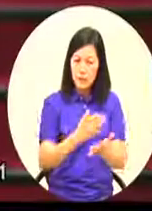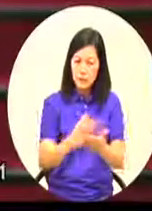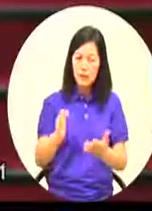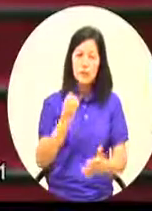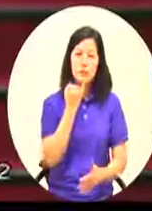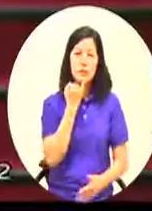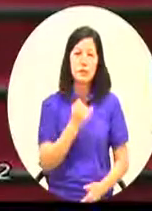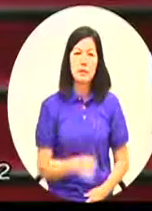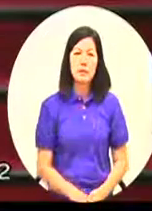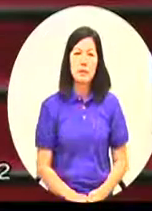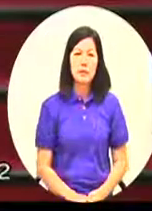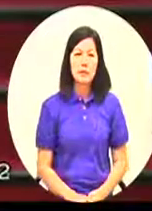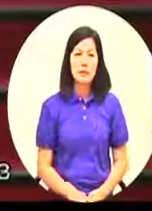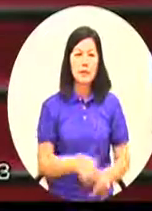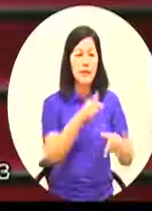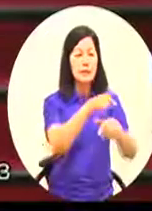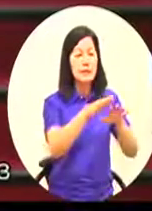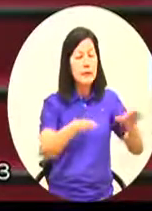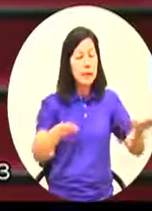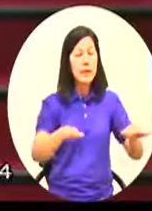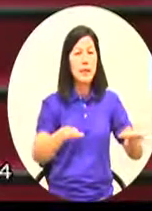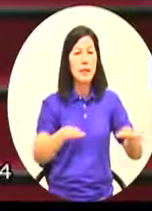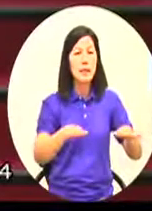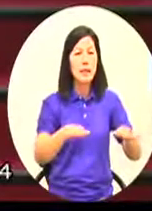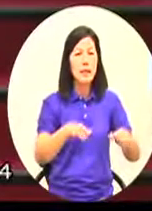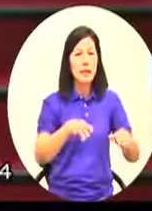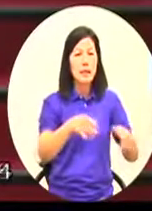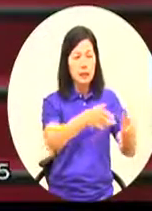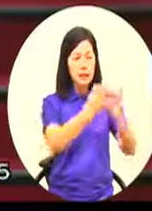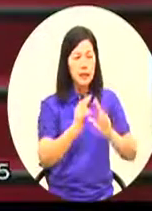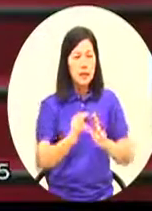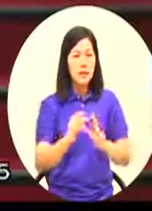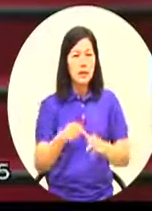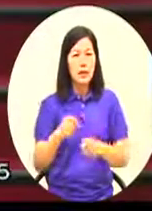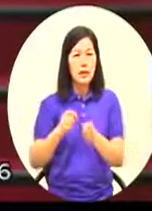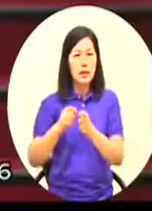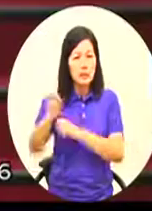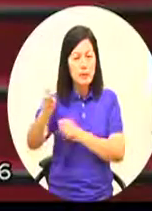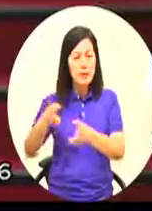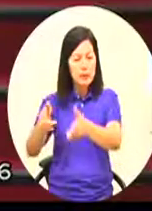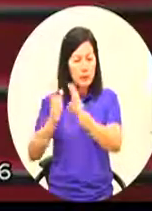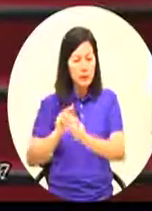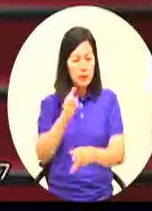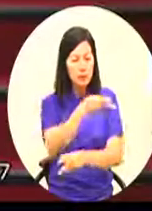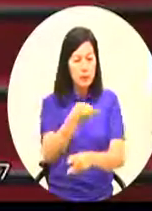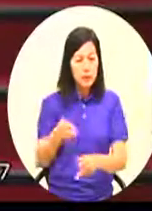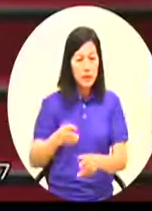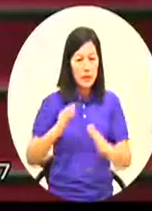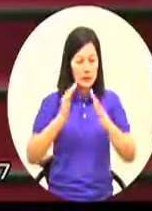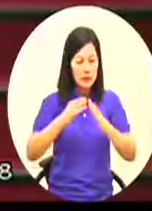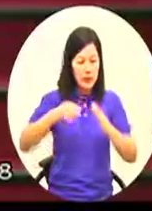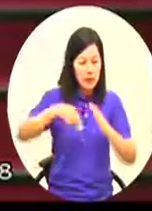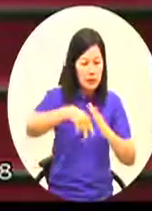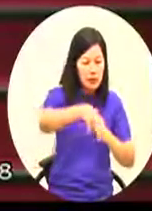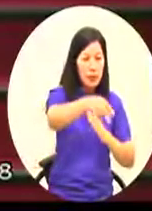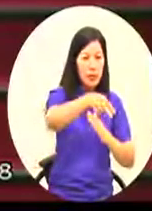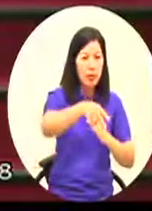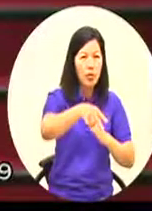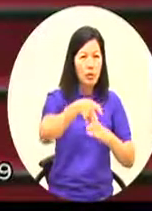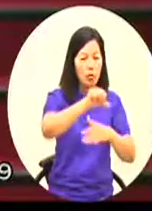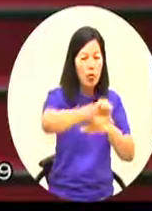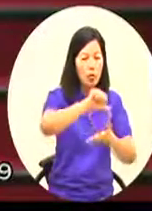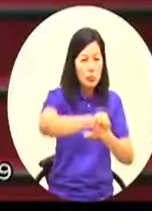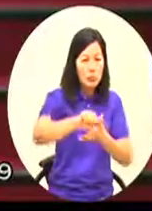因为我们西安吊桥也是跟长廊吊桥一样，他只要从家里走到他的农地也不用